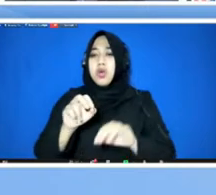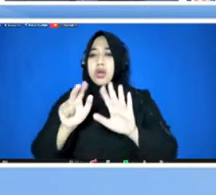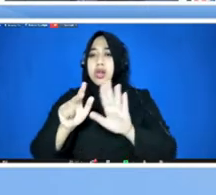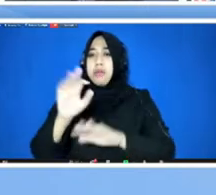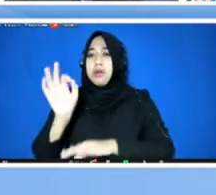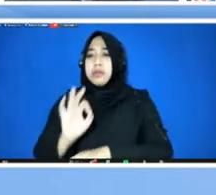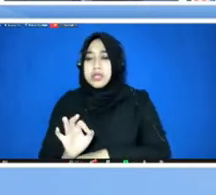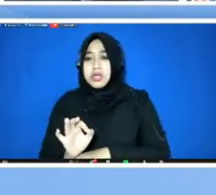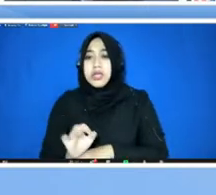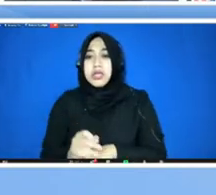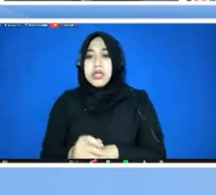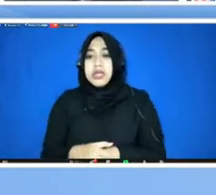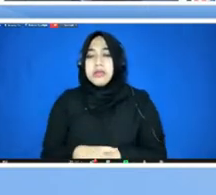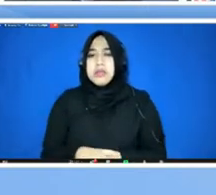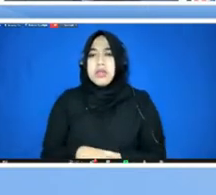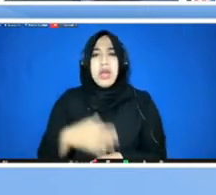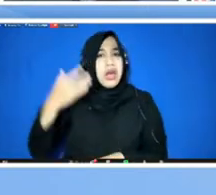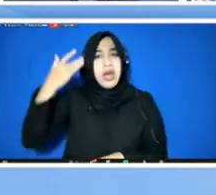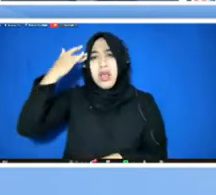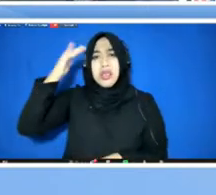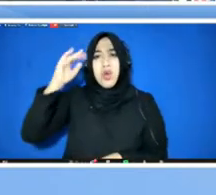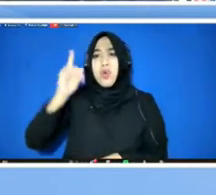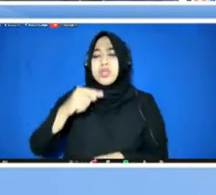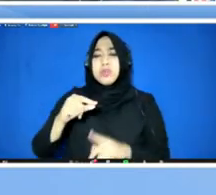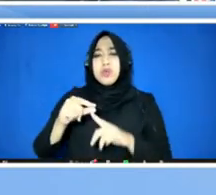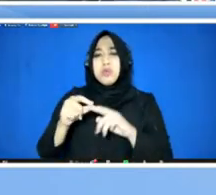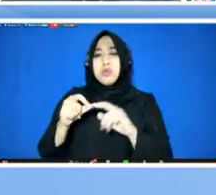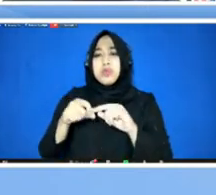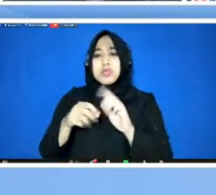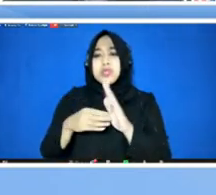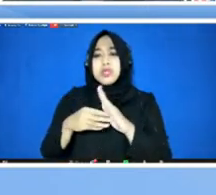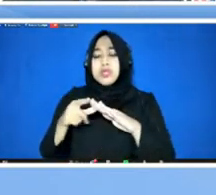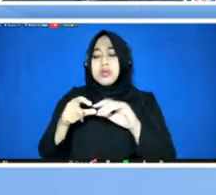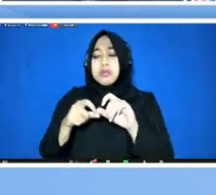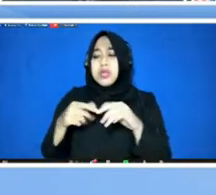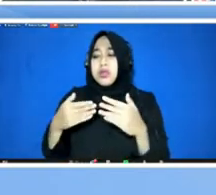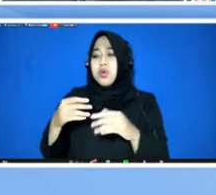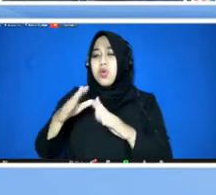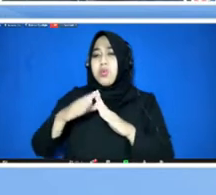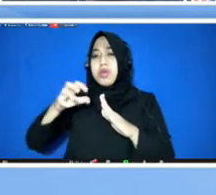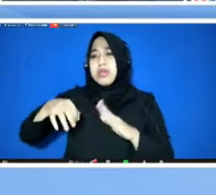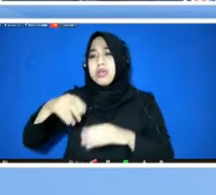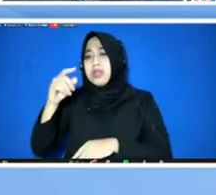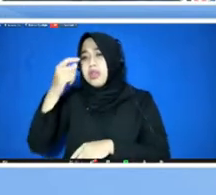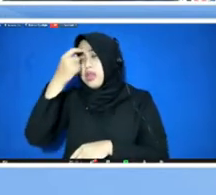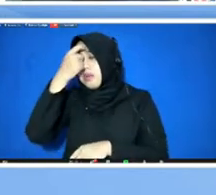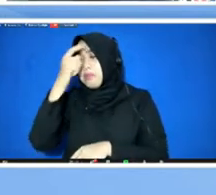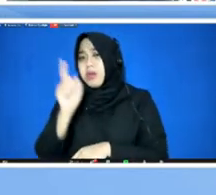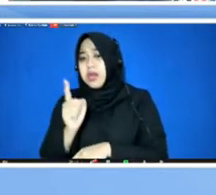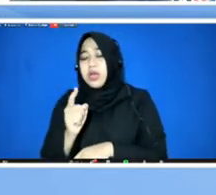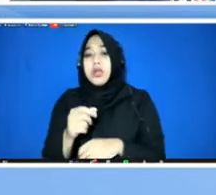13,08% dan tidak tahu harus ke puskesmas atau rumah sakit mana. Ini ada sebanyak